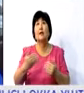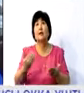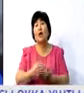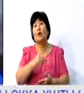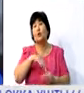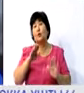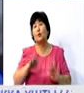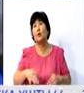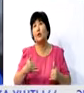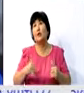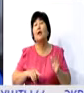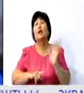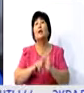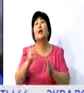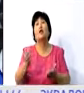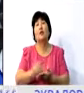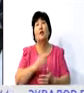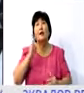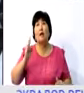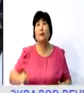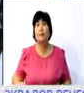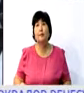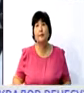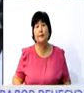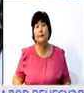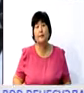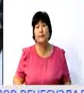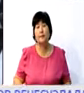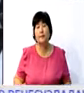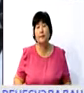жұмыс орындары 900-ге жетеді. Тажмұрат Әлжанов, Иса Шәріп, Досхан Сәтбай, Қызылорда телеарнасы.